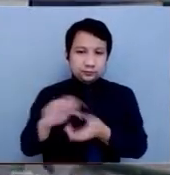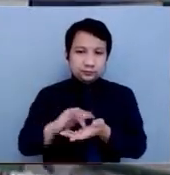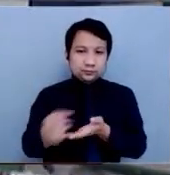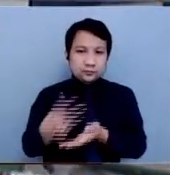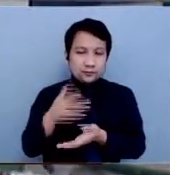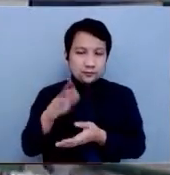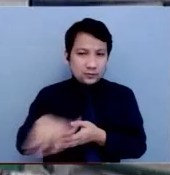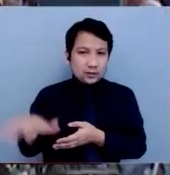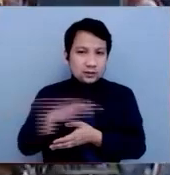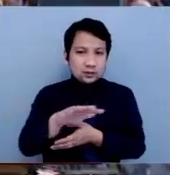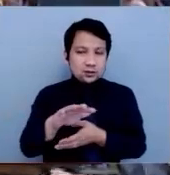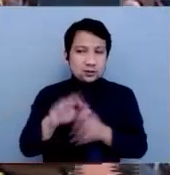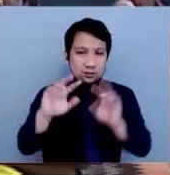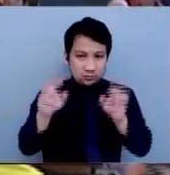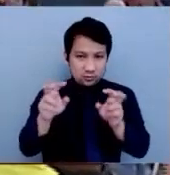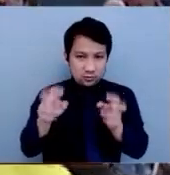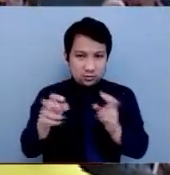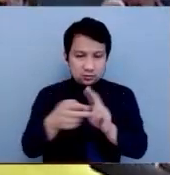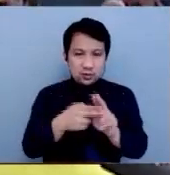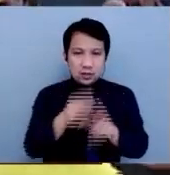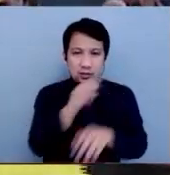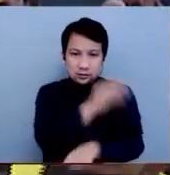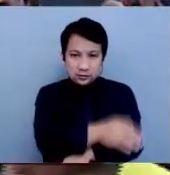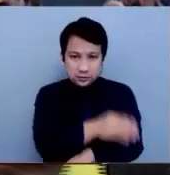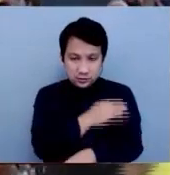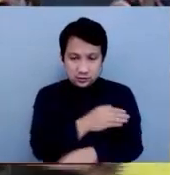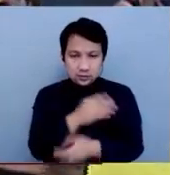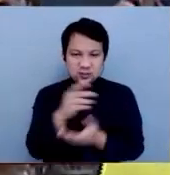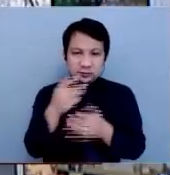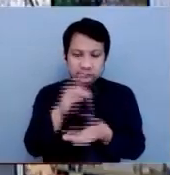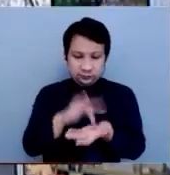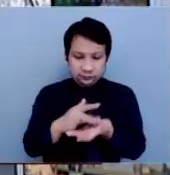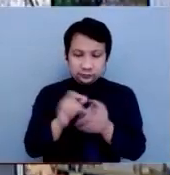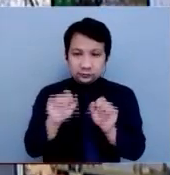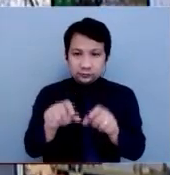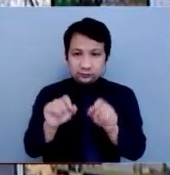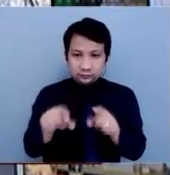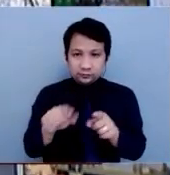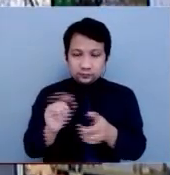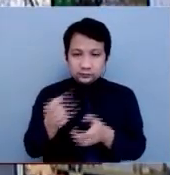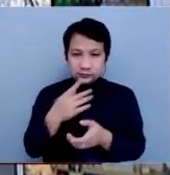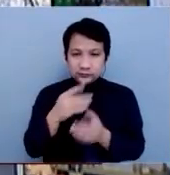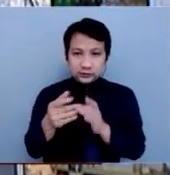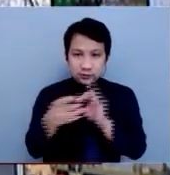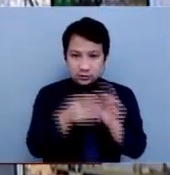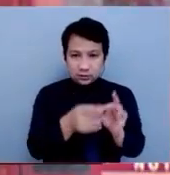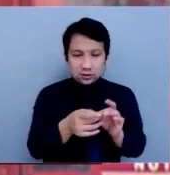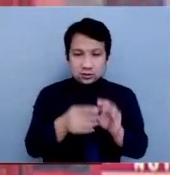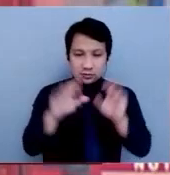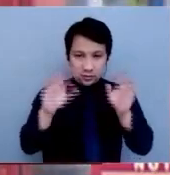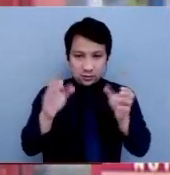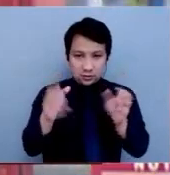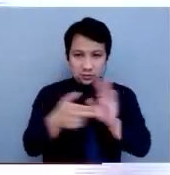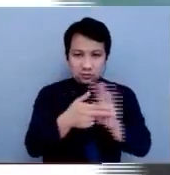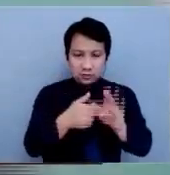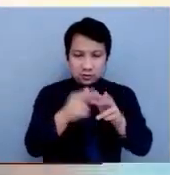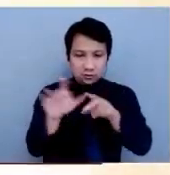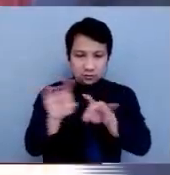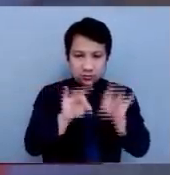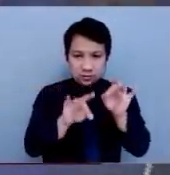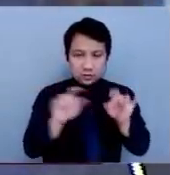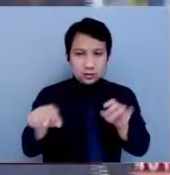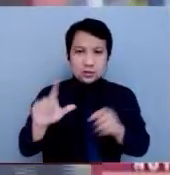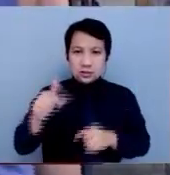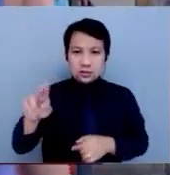sa mga piling botika at klinik. Sa ilalim nito, makikipagtulungan ang mga piling botika at klinik sa kanilang mga